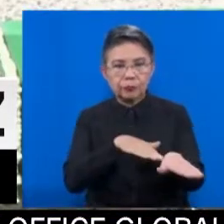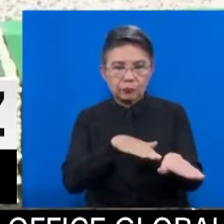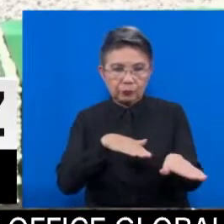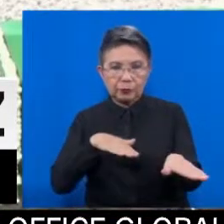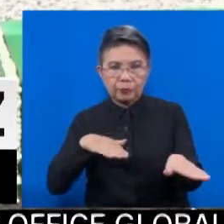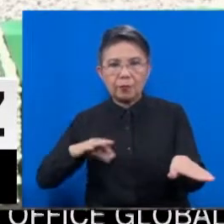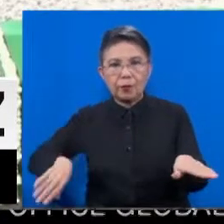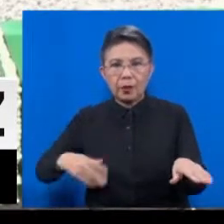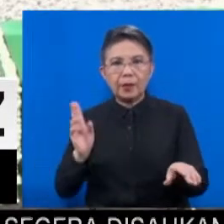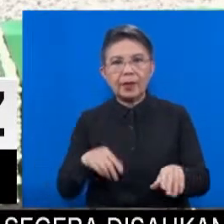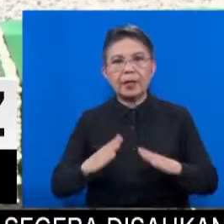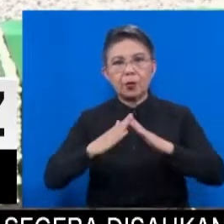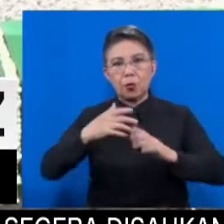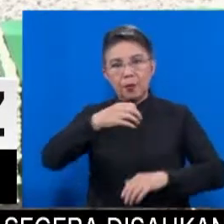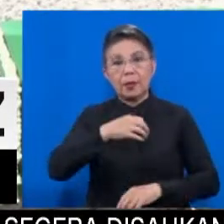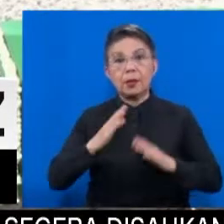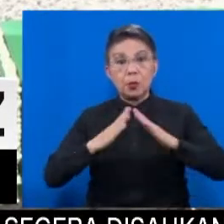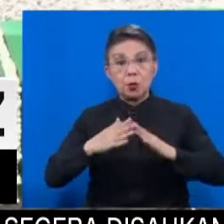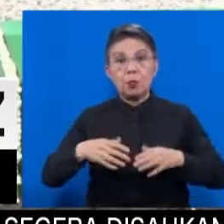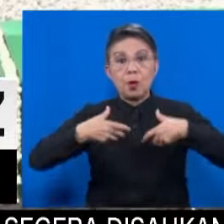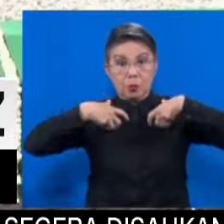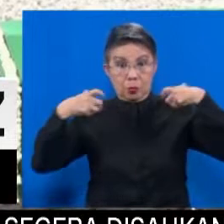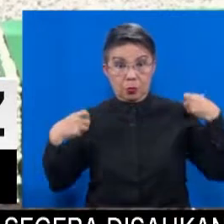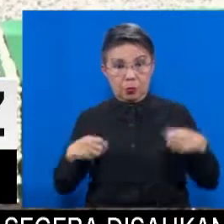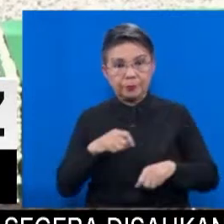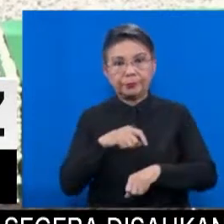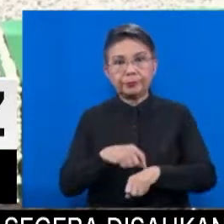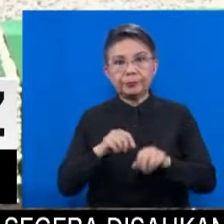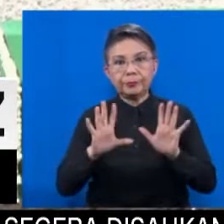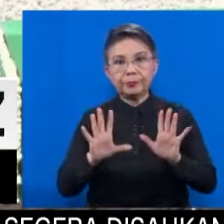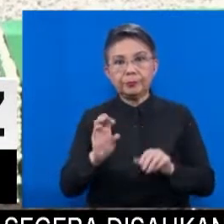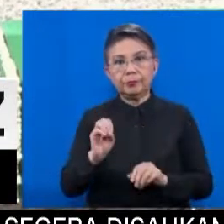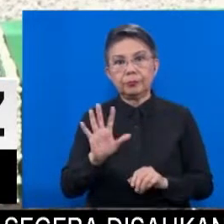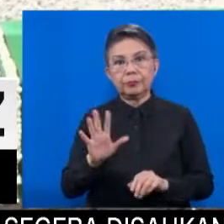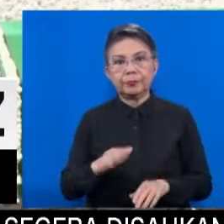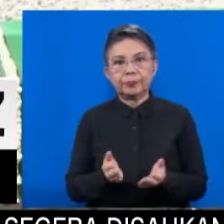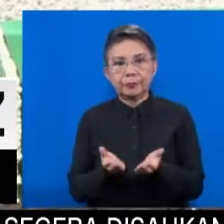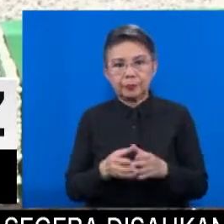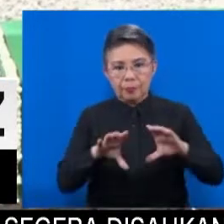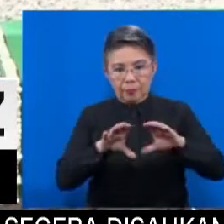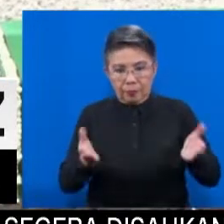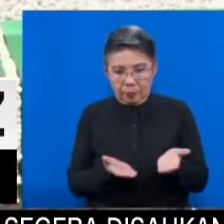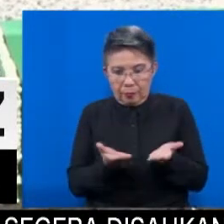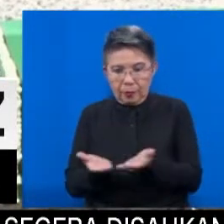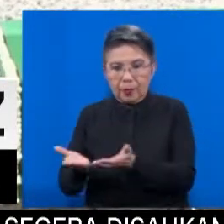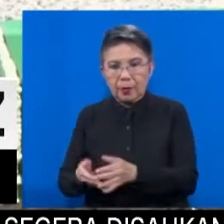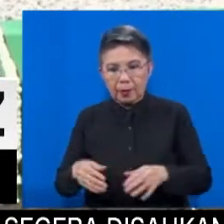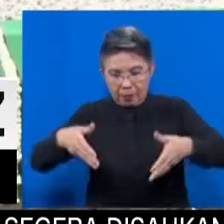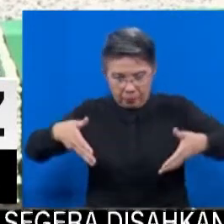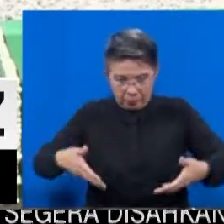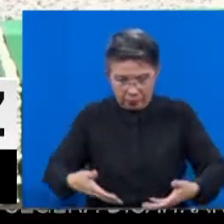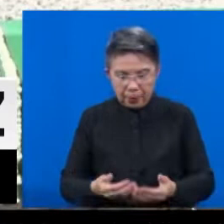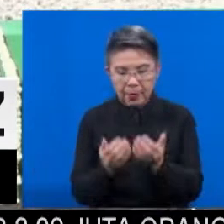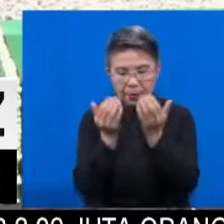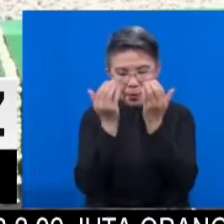yang berangkat dari Gedung Pakuan tiba pada pukul 10 lewat 55 menit. Peti jenazah langsung dibawa hingga dekat liang lahat untuk